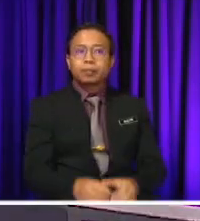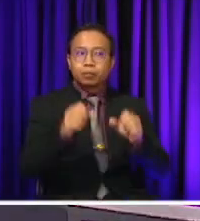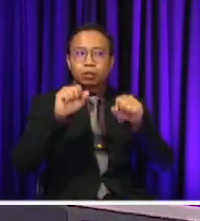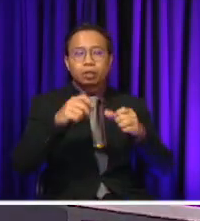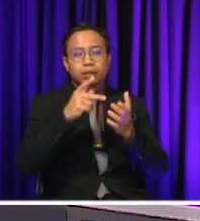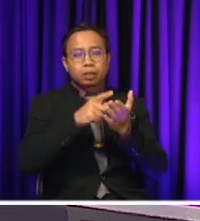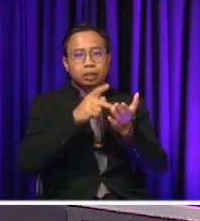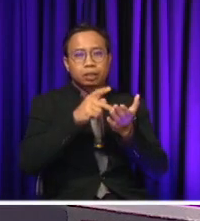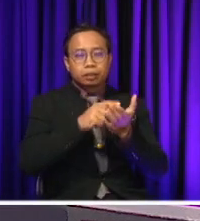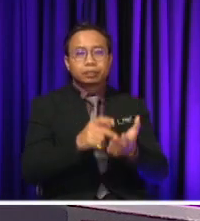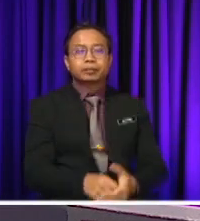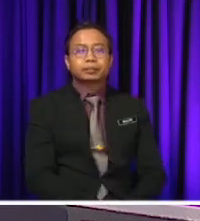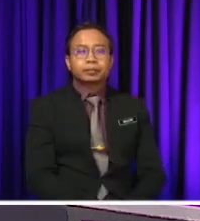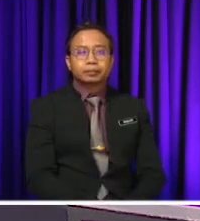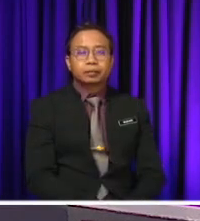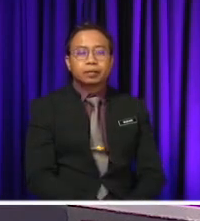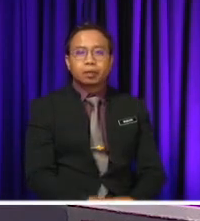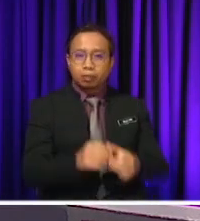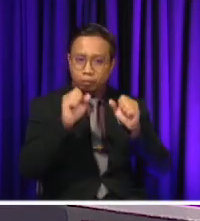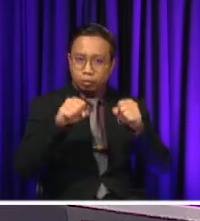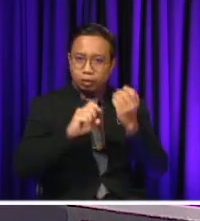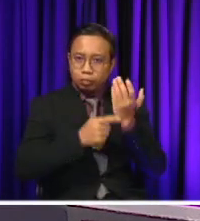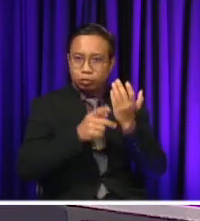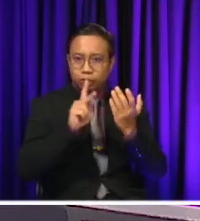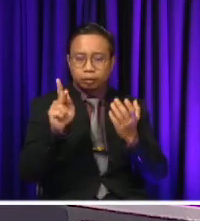Oke Oke kalau begitu